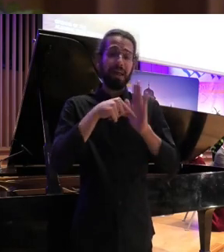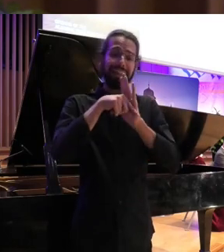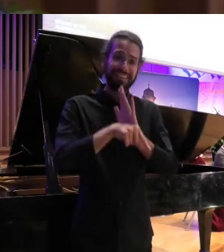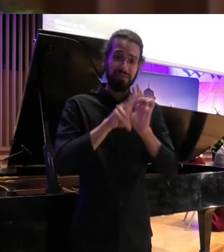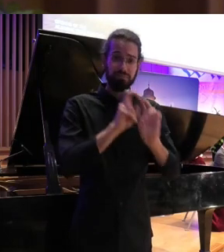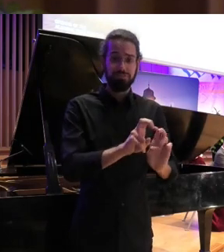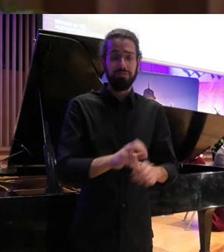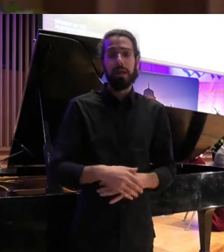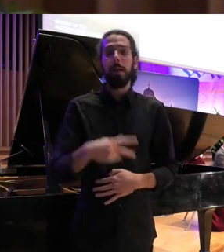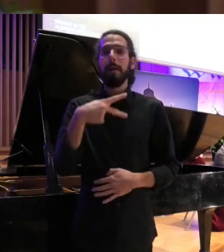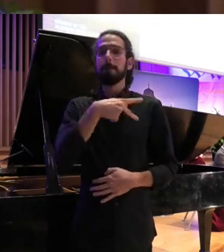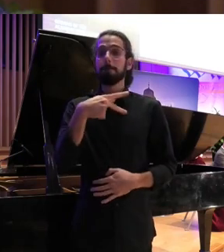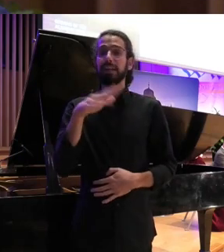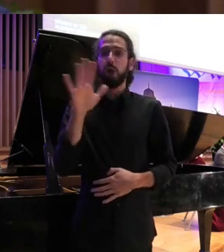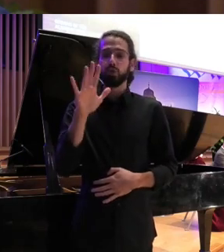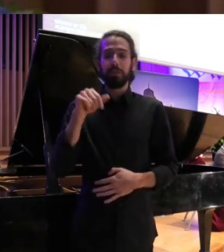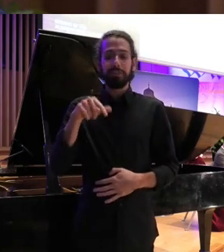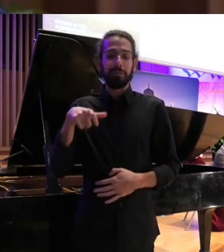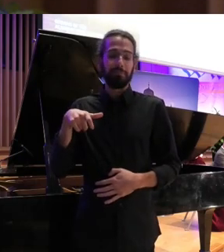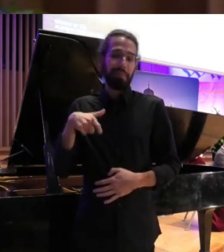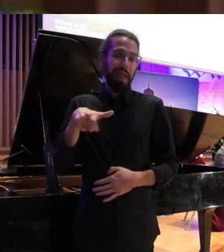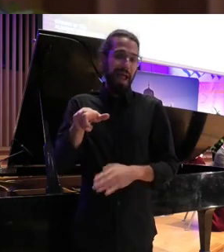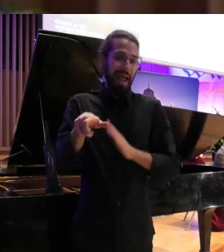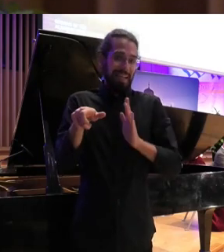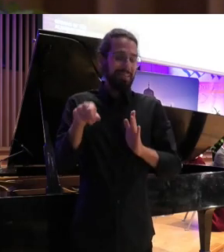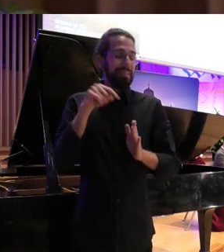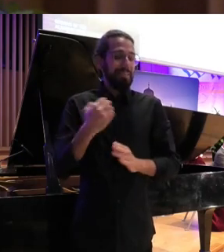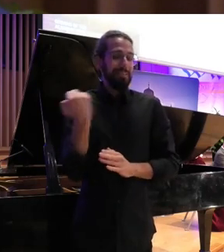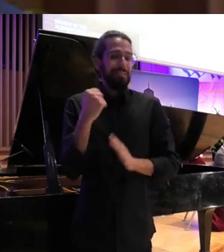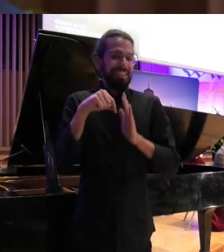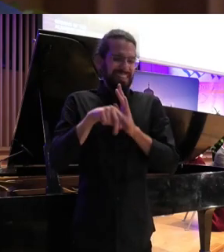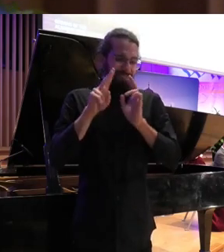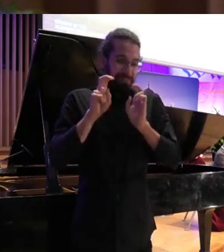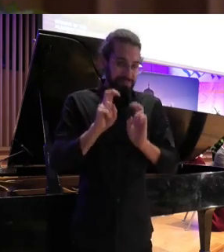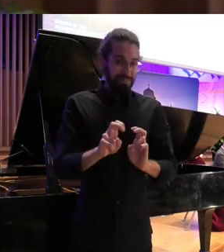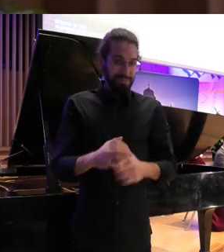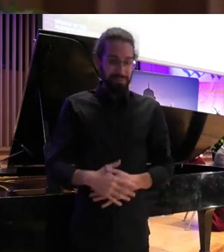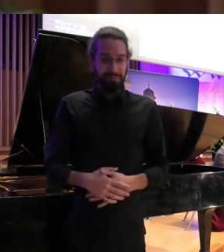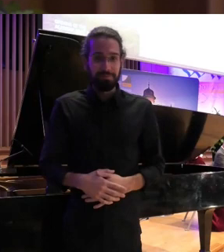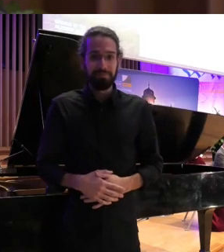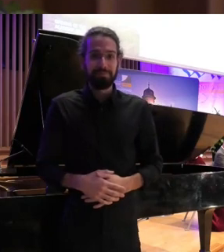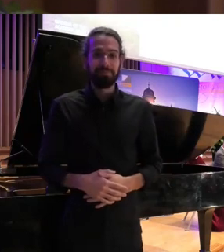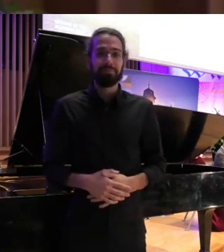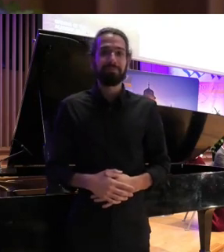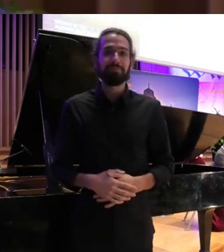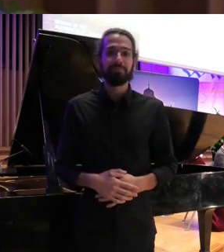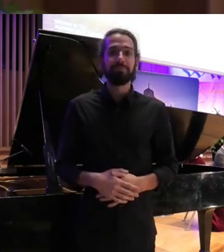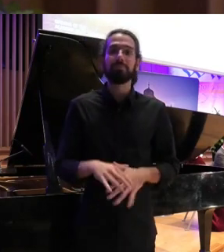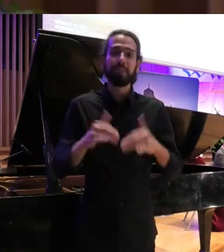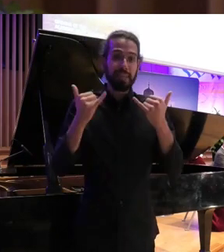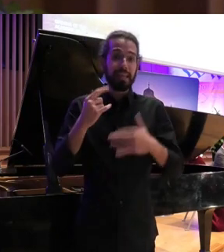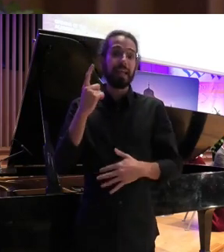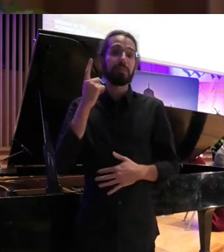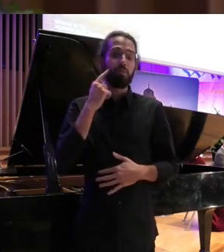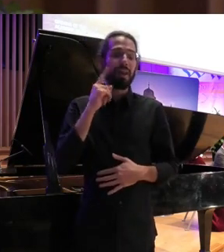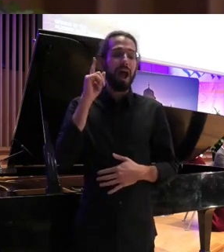der auf der reinen Seite sehr extrem tief, nicht so breit, dass er mit den